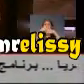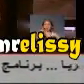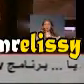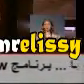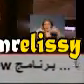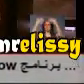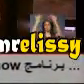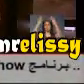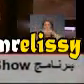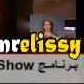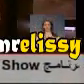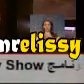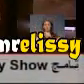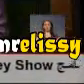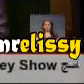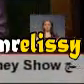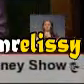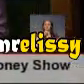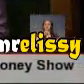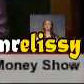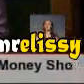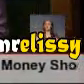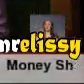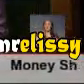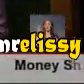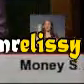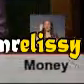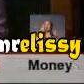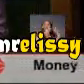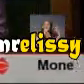يوم واحنا قاعدين نتفرج يا ترى حكايات الناس البسيطه ايه